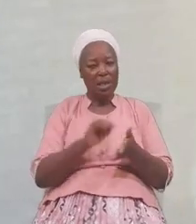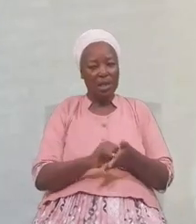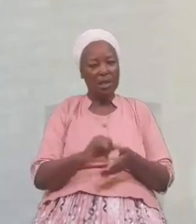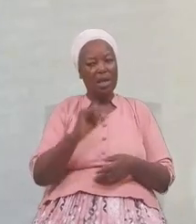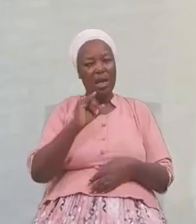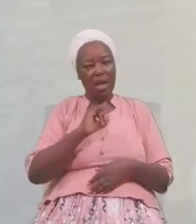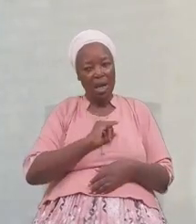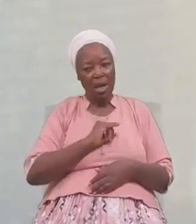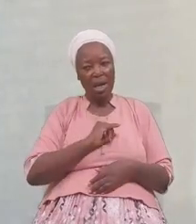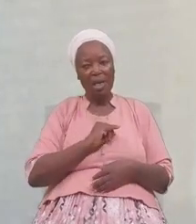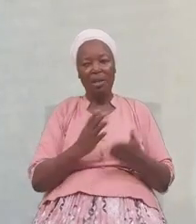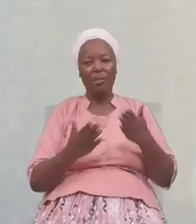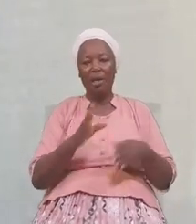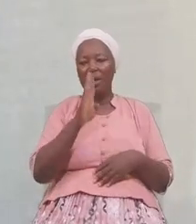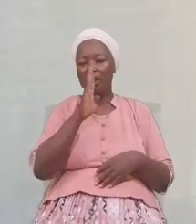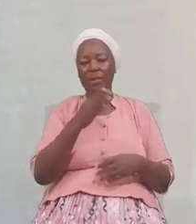sauvé,